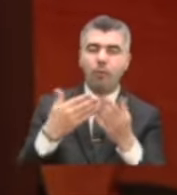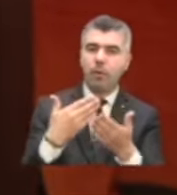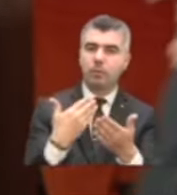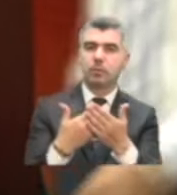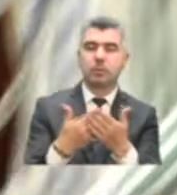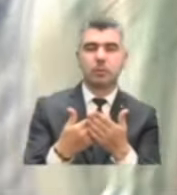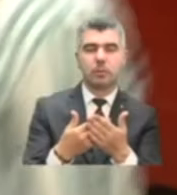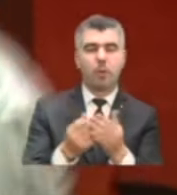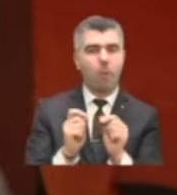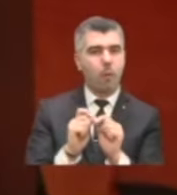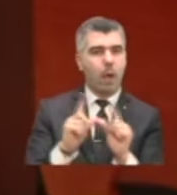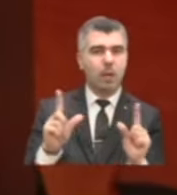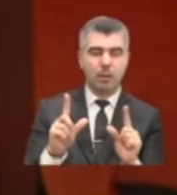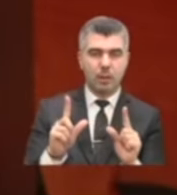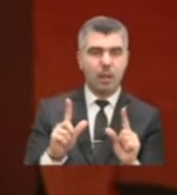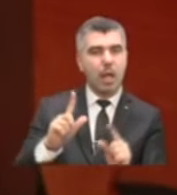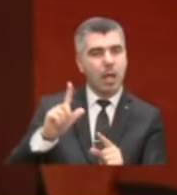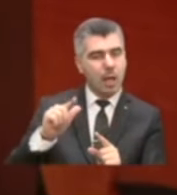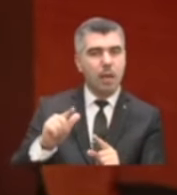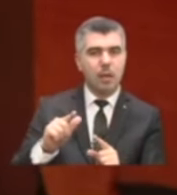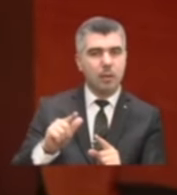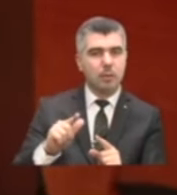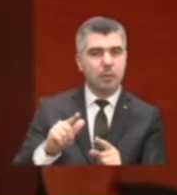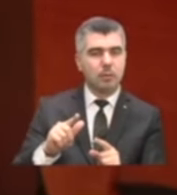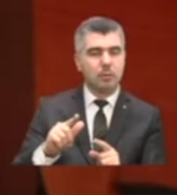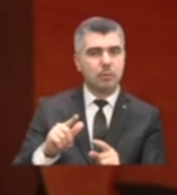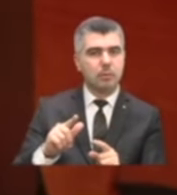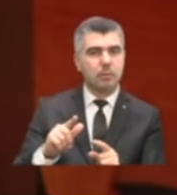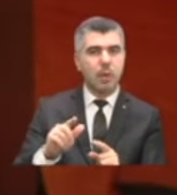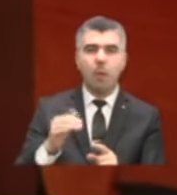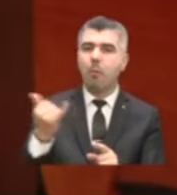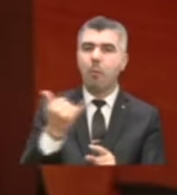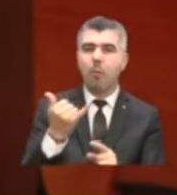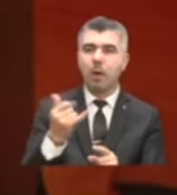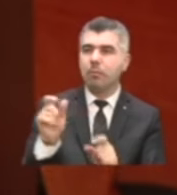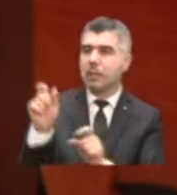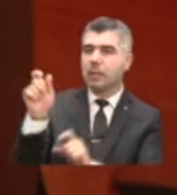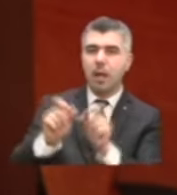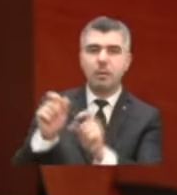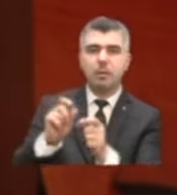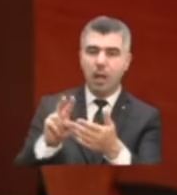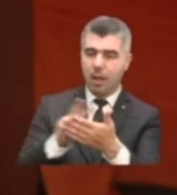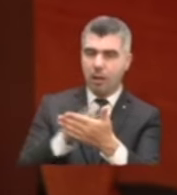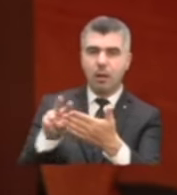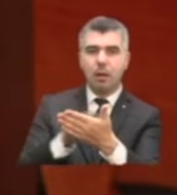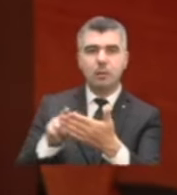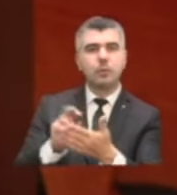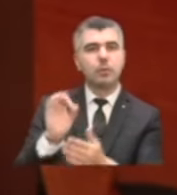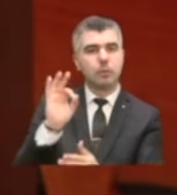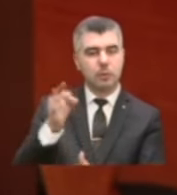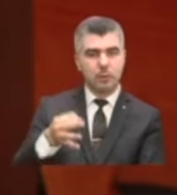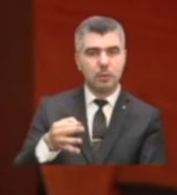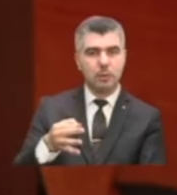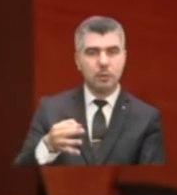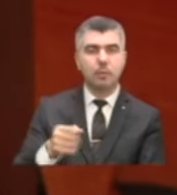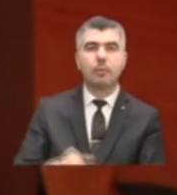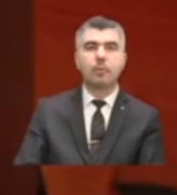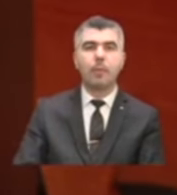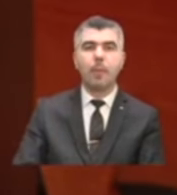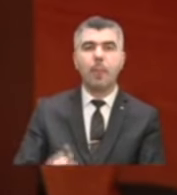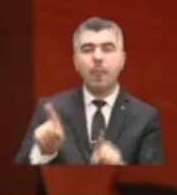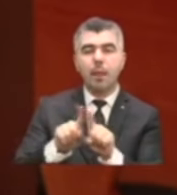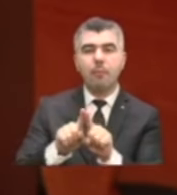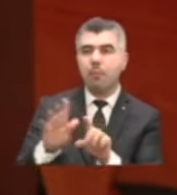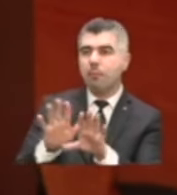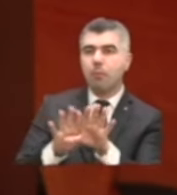الحقيقه، كيتبين لنا بان هناك اهتمام كبير من طرف المواطنات والمواطنين بالقراءه، اللي خلانا قبيله ذكرت المبادره اللي